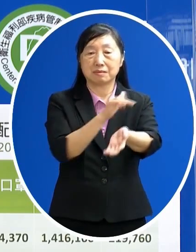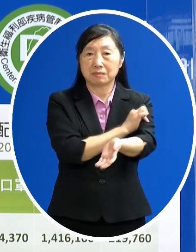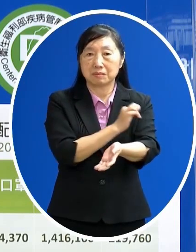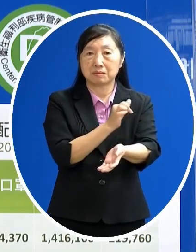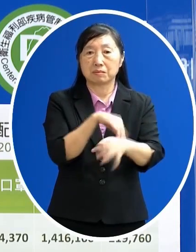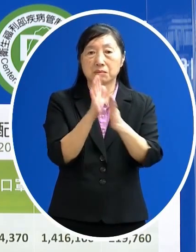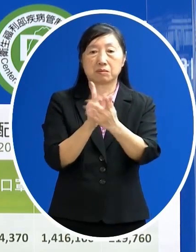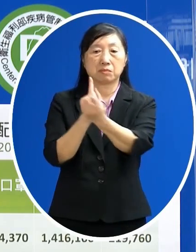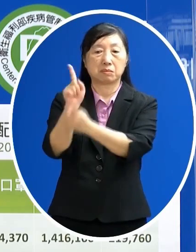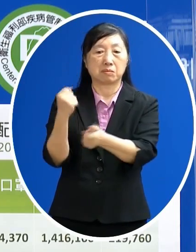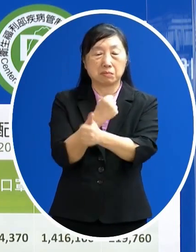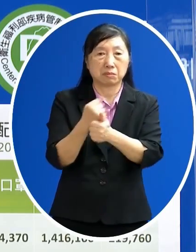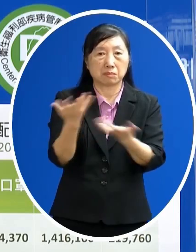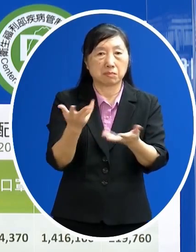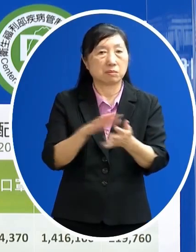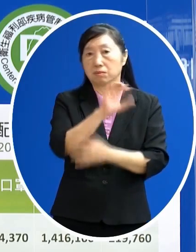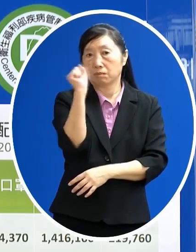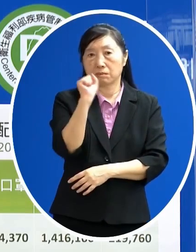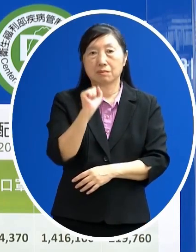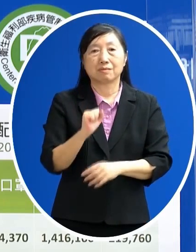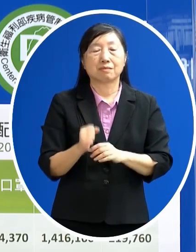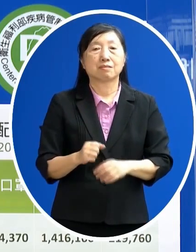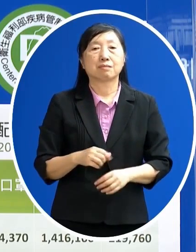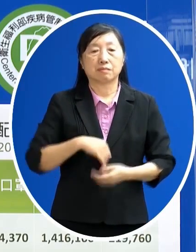员接受这样的一个暴力行为，那我们一